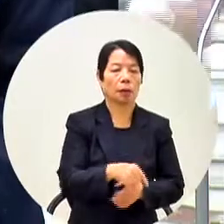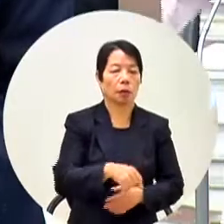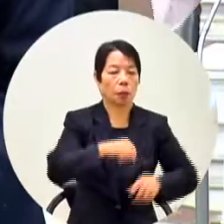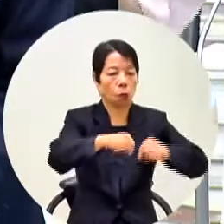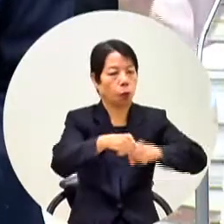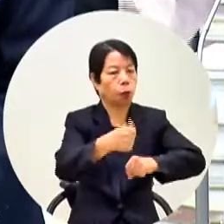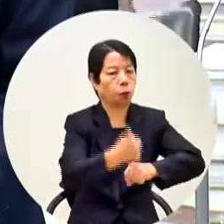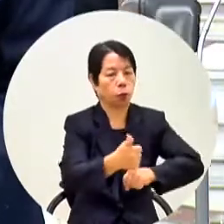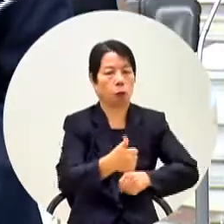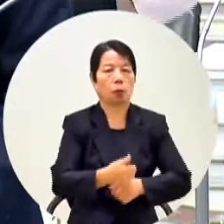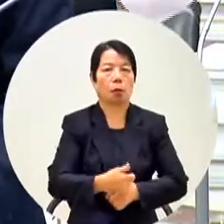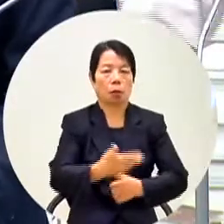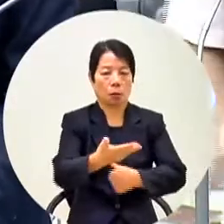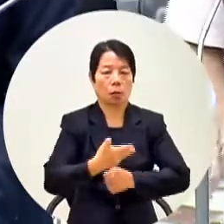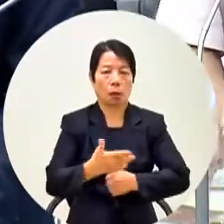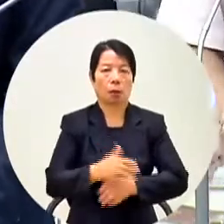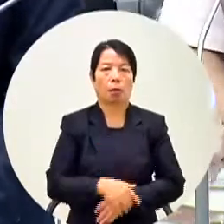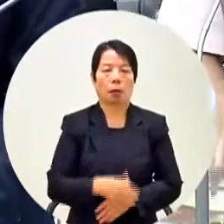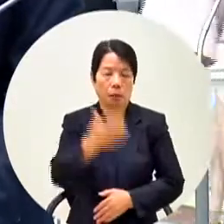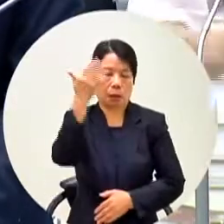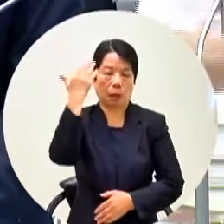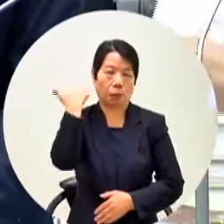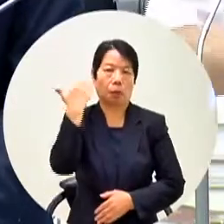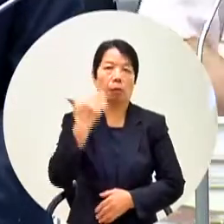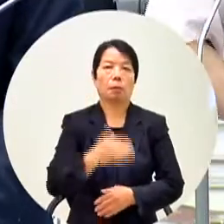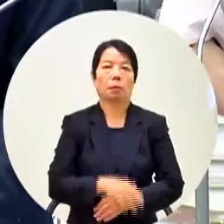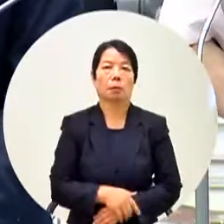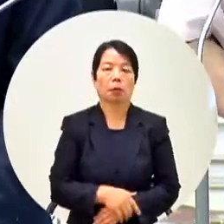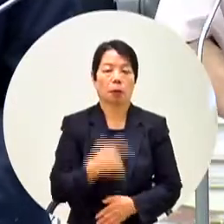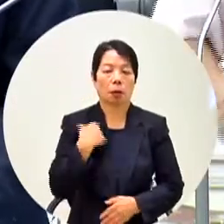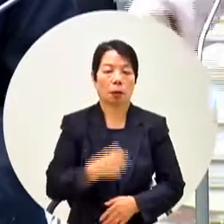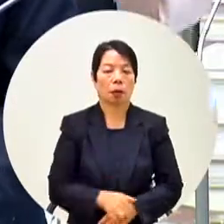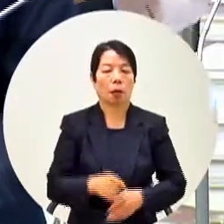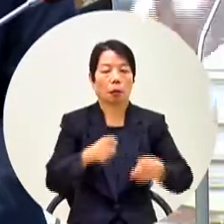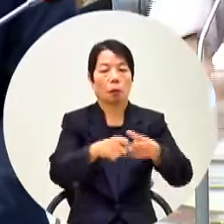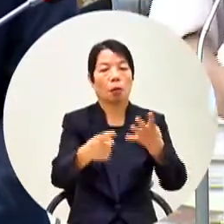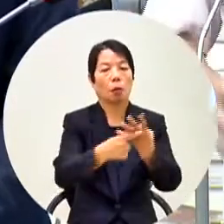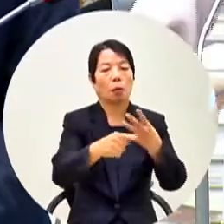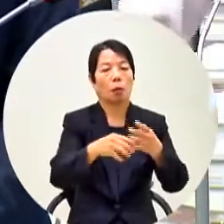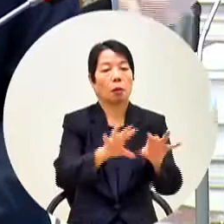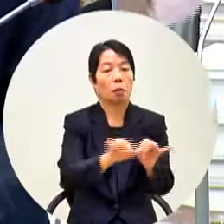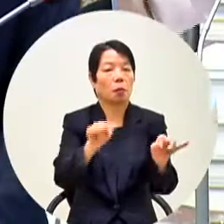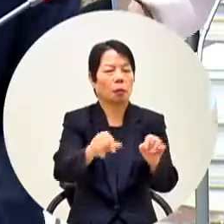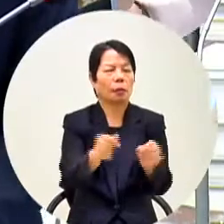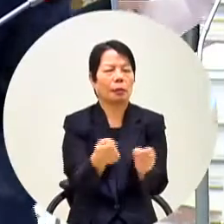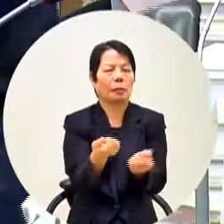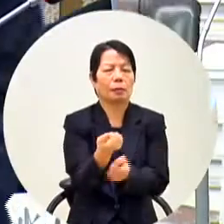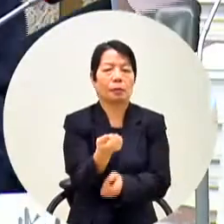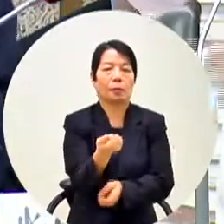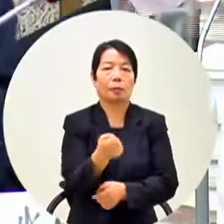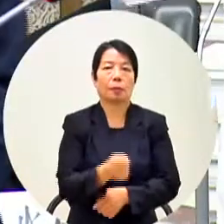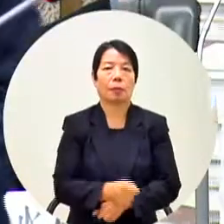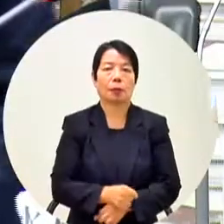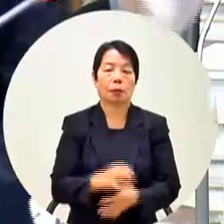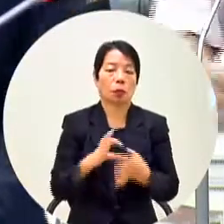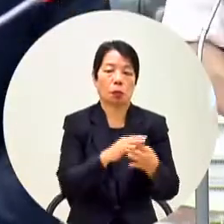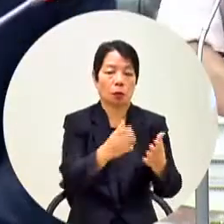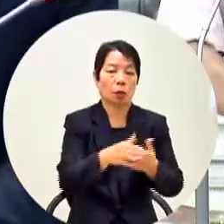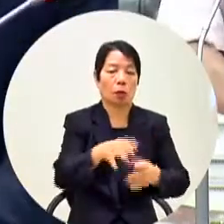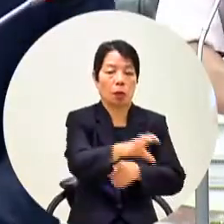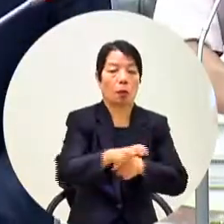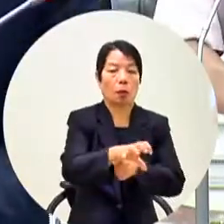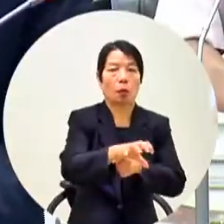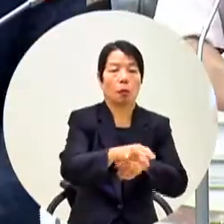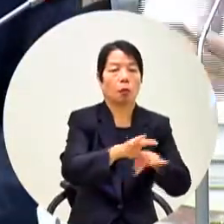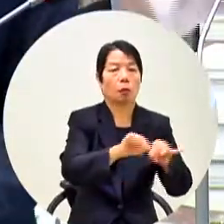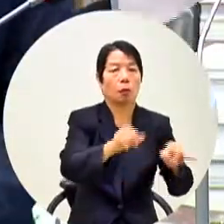要让我们这些过去哦，因为工业地伤少，所以无法度伫农地去工厂的